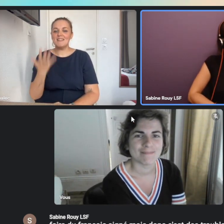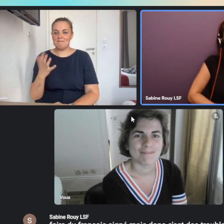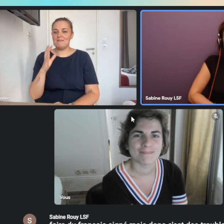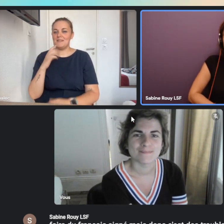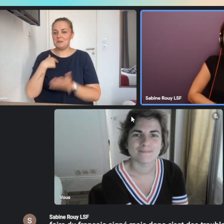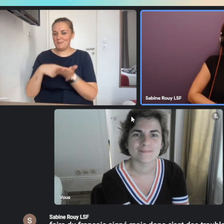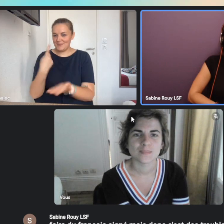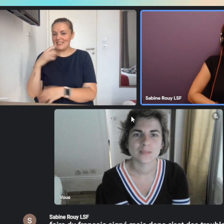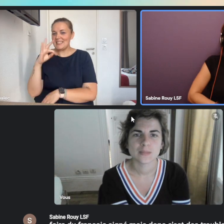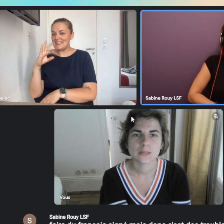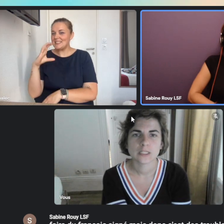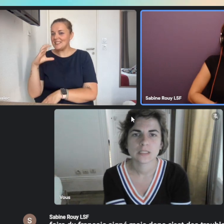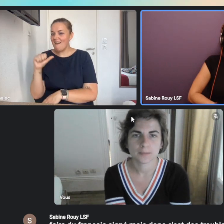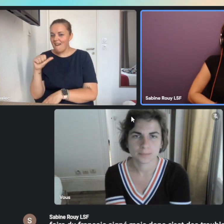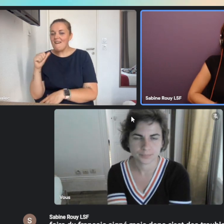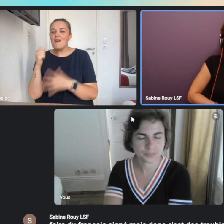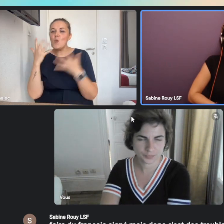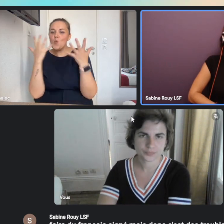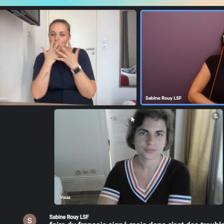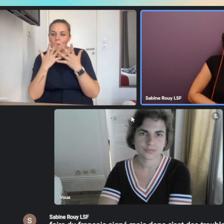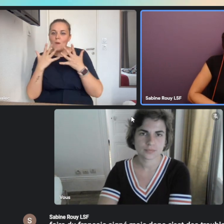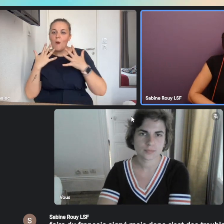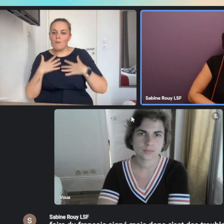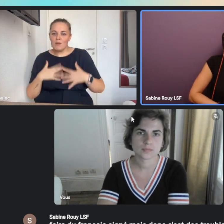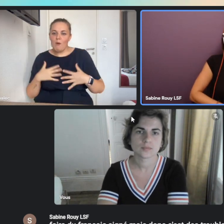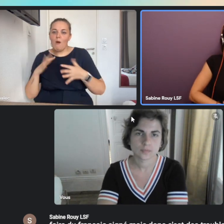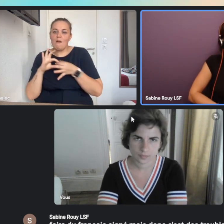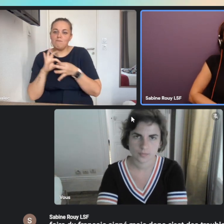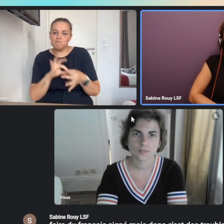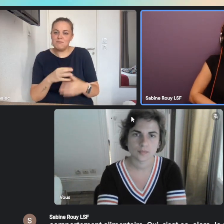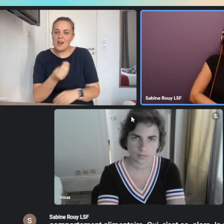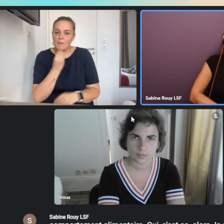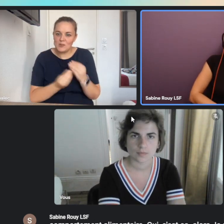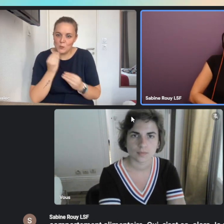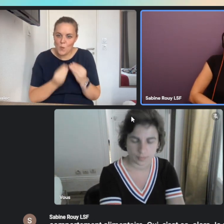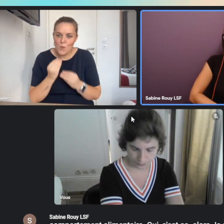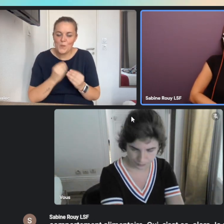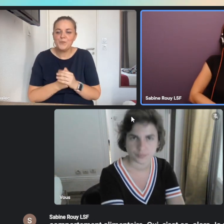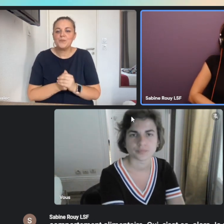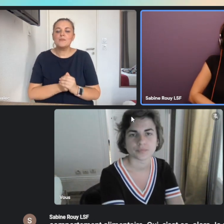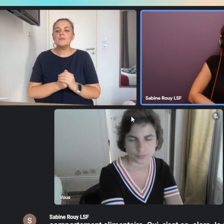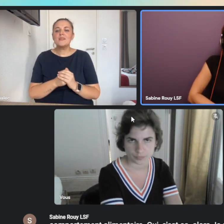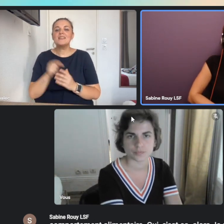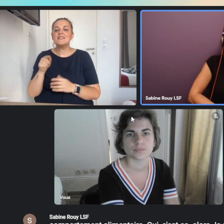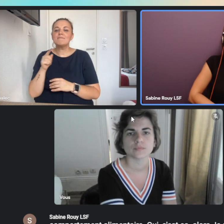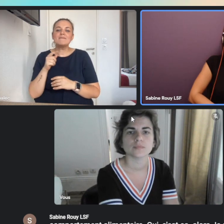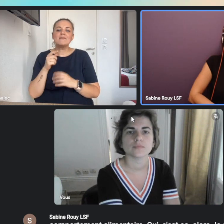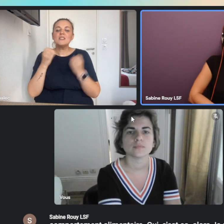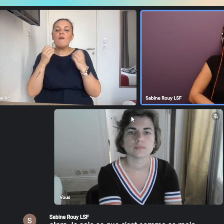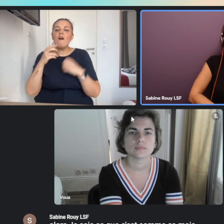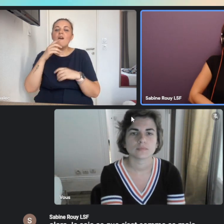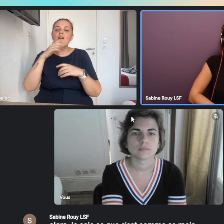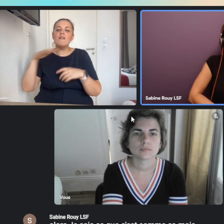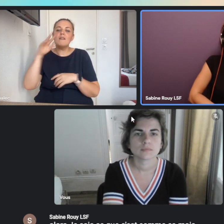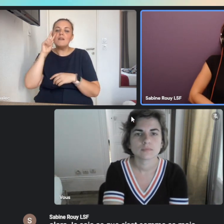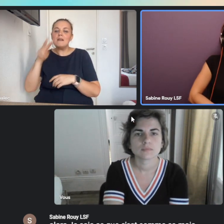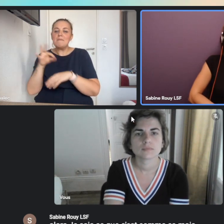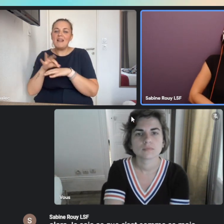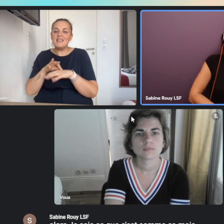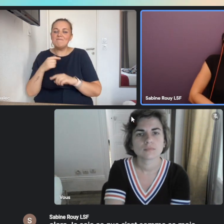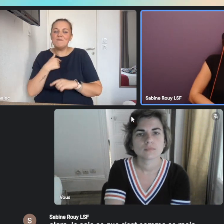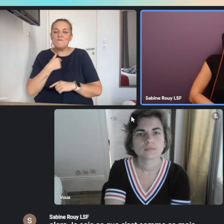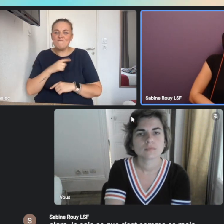bien sûr. Donc, alors effectivement, les TCA, c'est les troubles du comportement liés à l'alimentation.